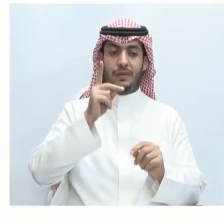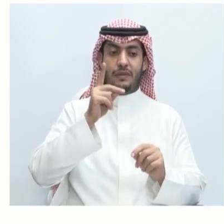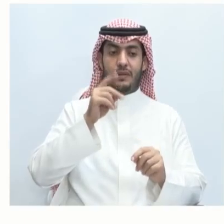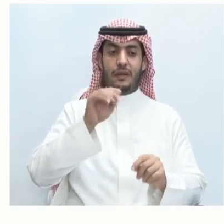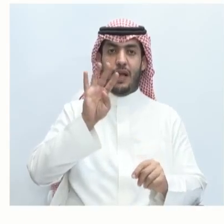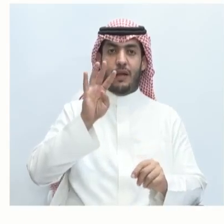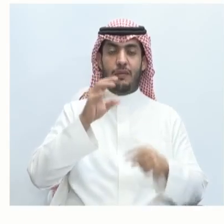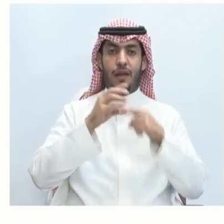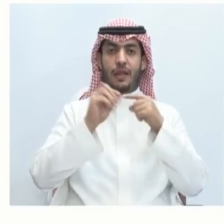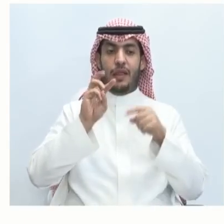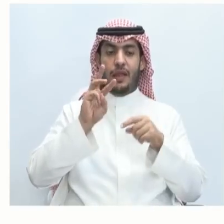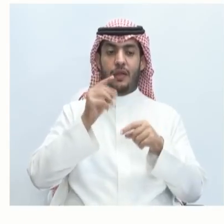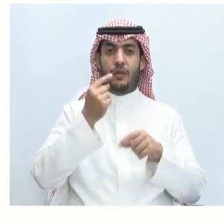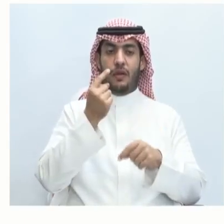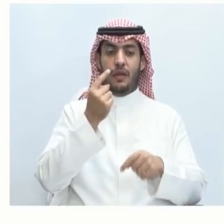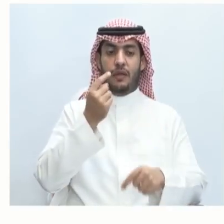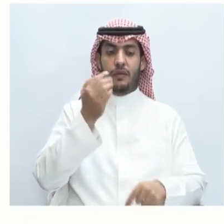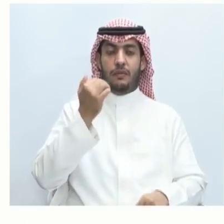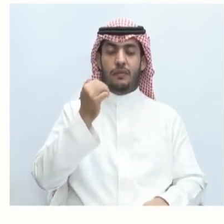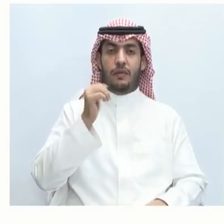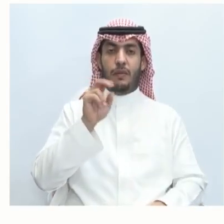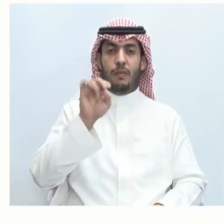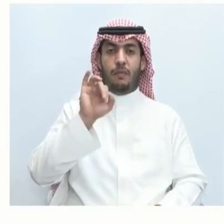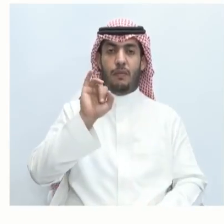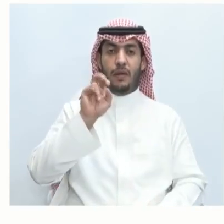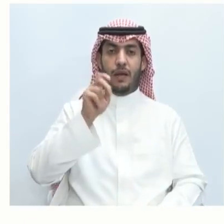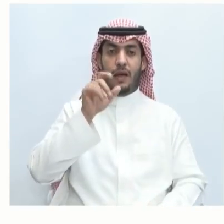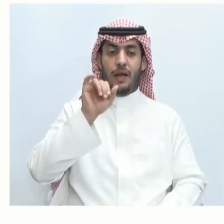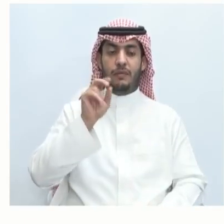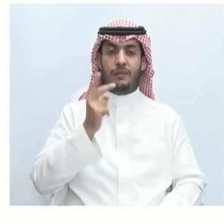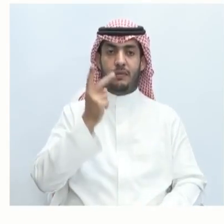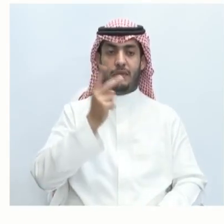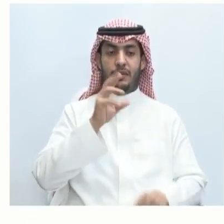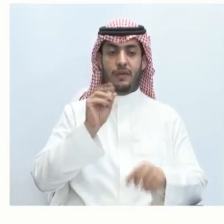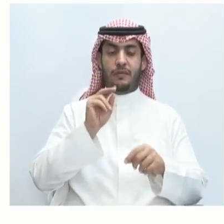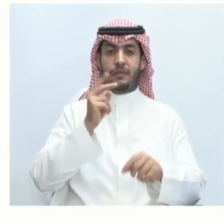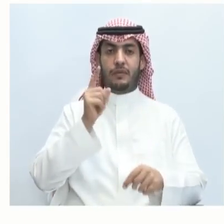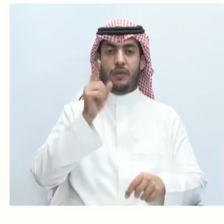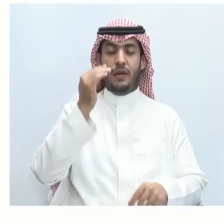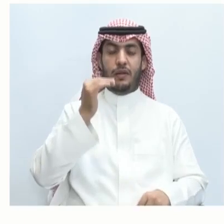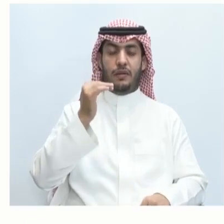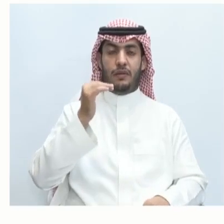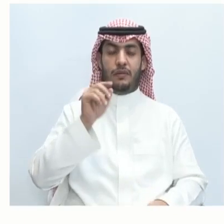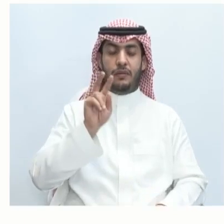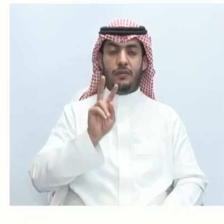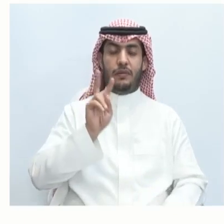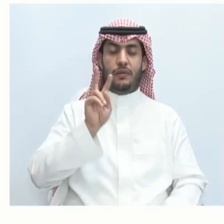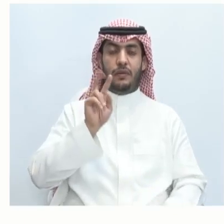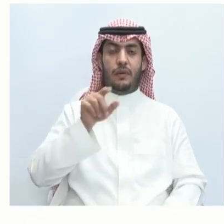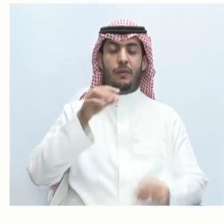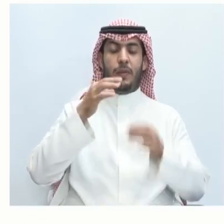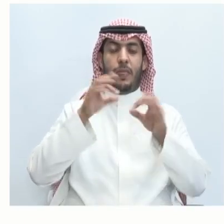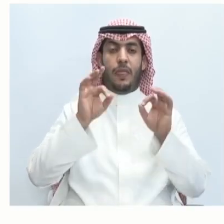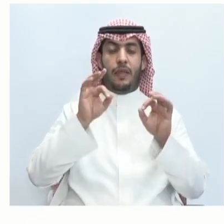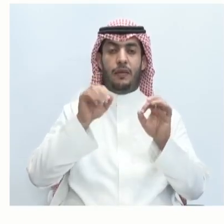مطروحا منها ثلاثه يساوي واحد المقام هنا سبعه المقام هنا سبعه اذا يكون هنا المقام سبعه اذا بهذا الشكل نكون